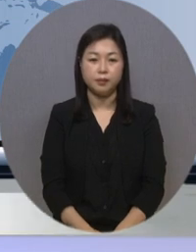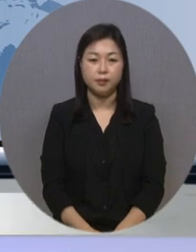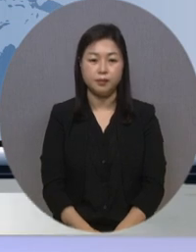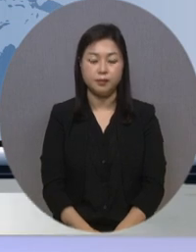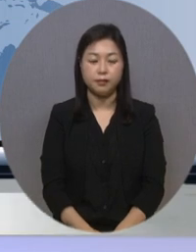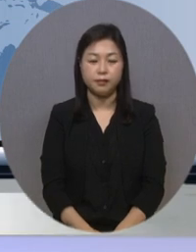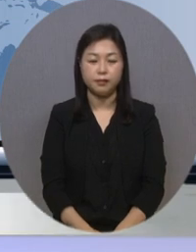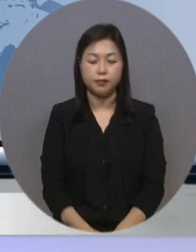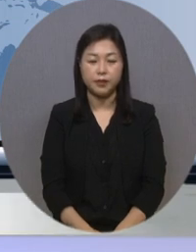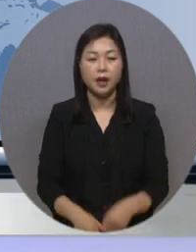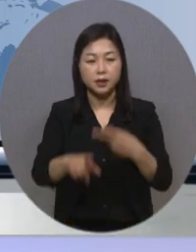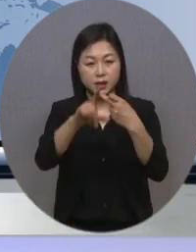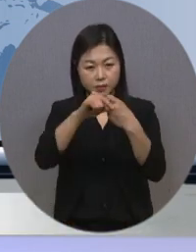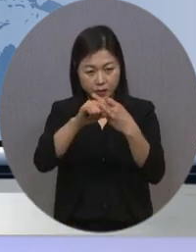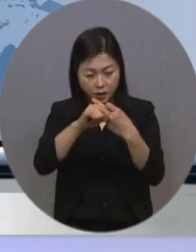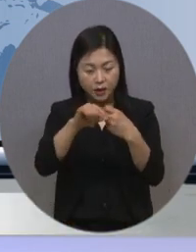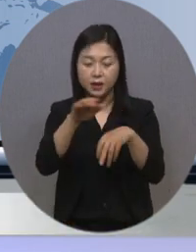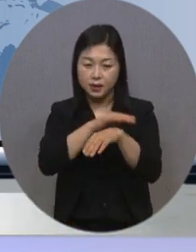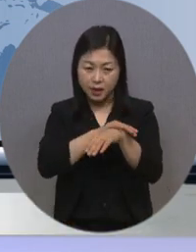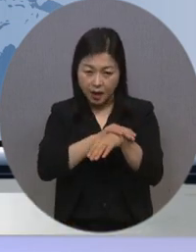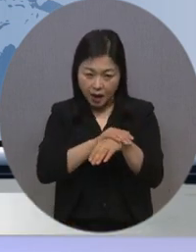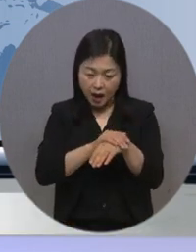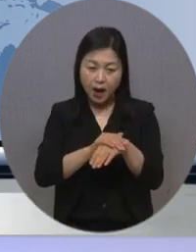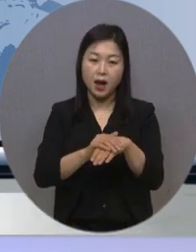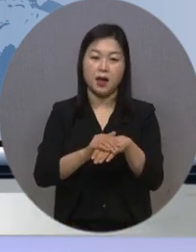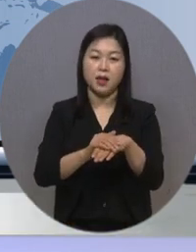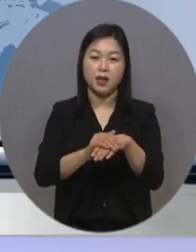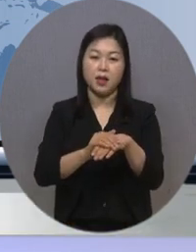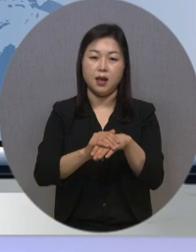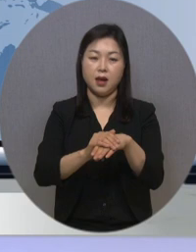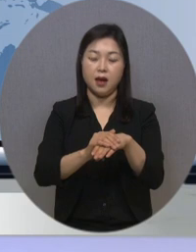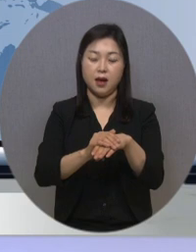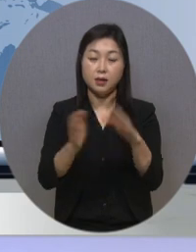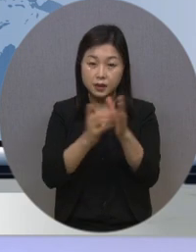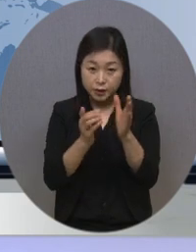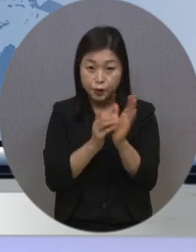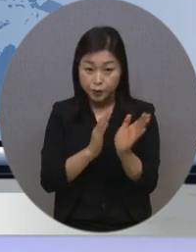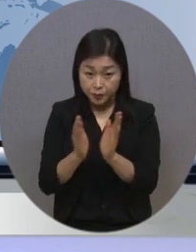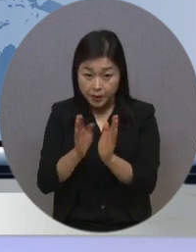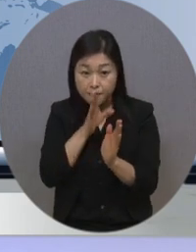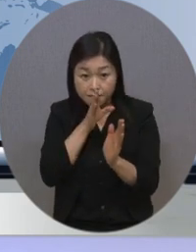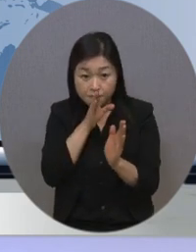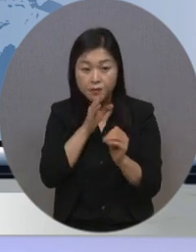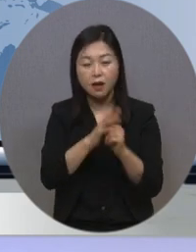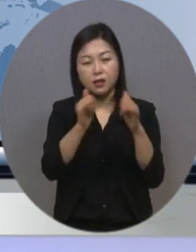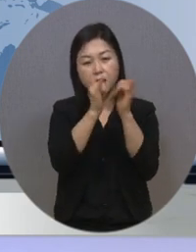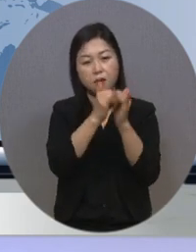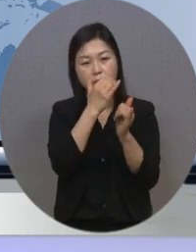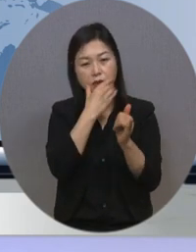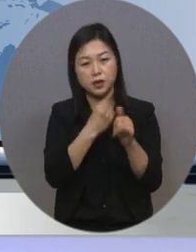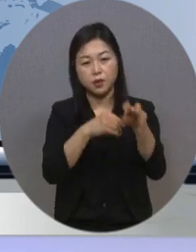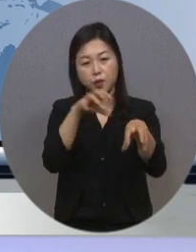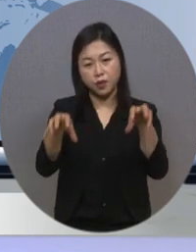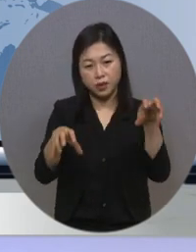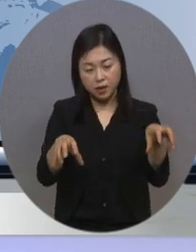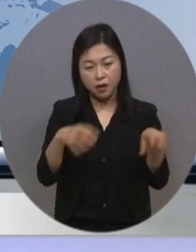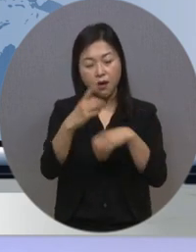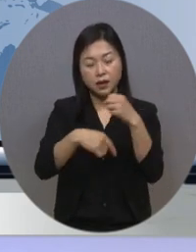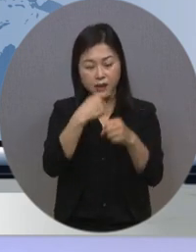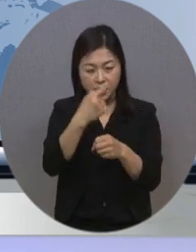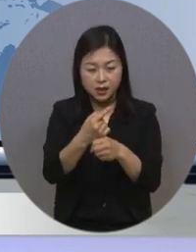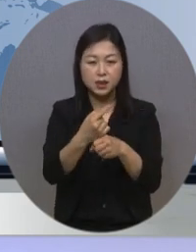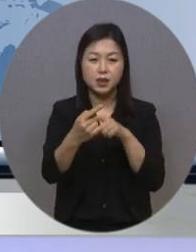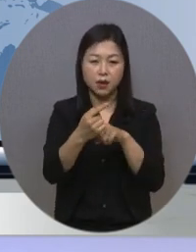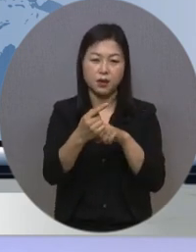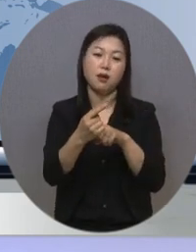한 해가 저무는 12월 잘 마무리하고 계신가요? 사회복지계를 비롯해 각계에서 한 해를 마무리하는 자리를 마련하고